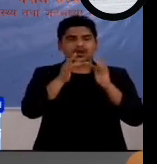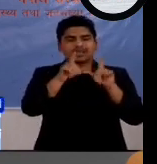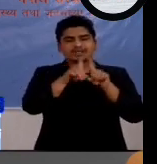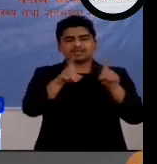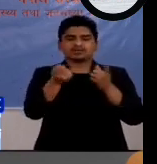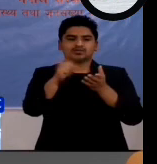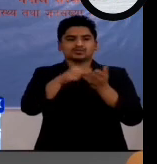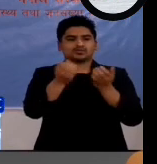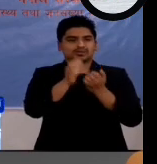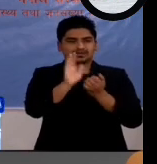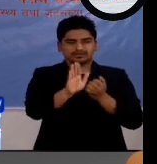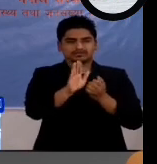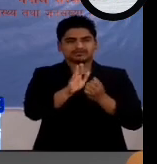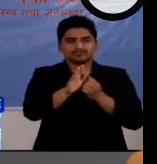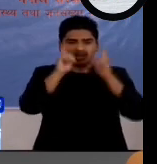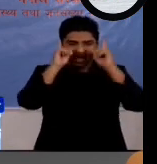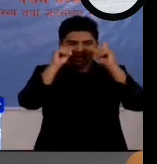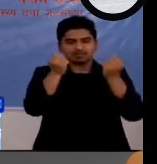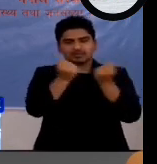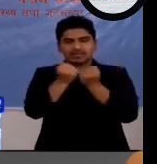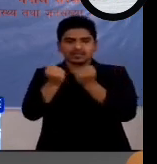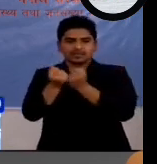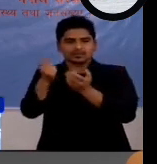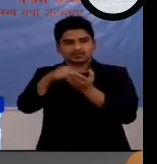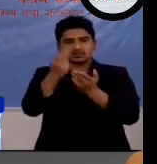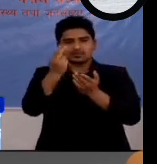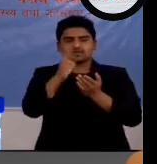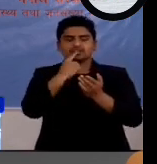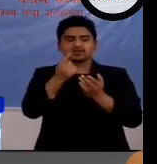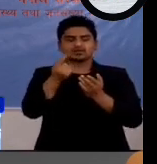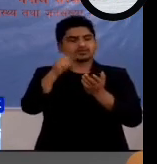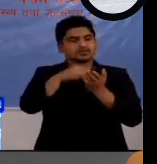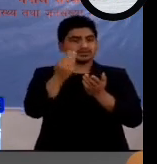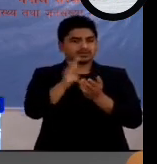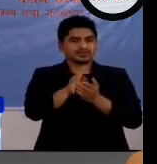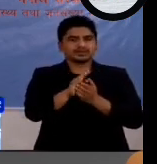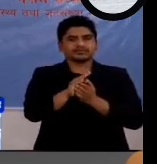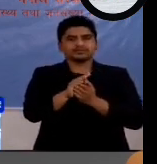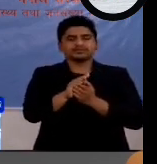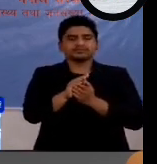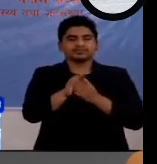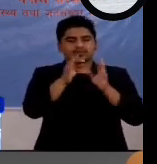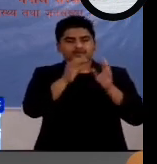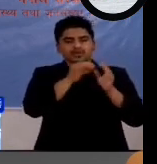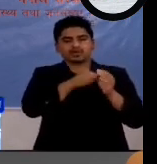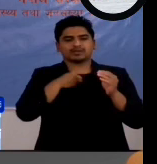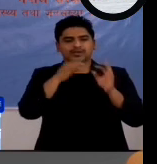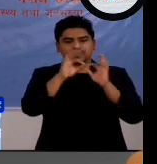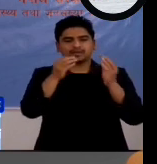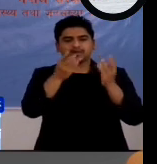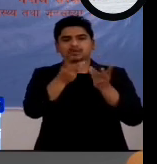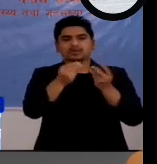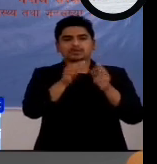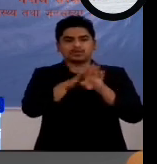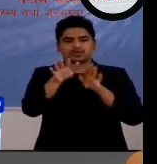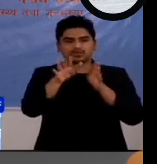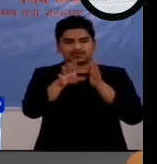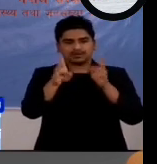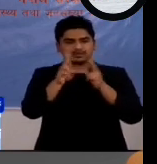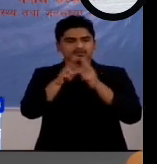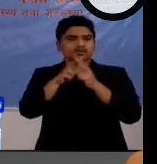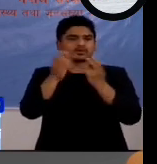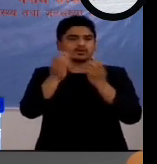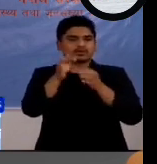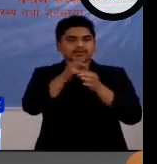अनलाइन टिकटिङ पनि सुरु गर्दैछौँ। होपफुली यो लकडाउन सकिनासाथ हाम्रो त्यो पनि सुरु हुन्छ र अस्पतालका विभिन्न नम्बरहरू चाहिँ बाट पनि सम्पर्क